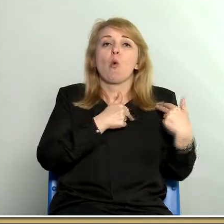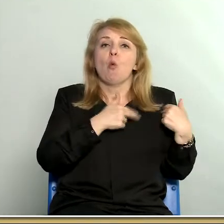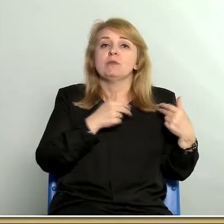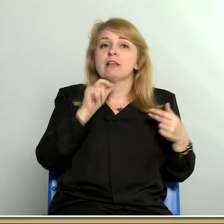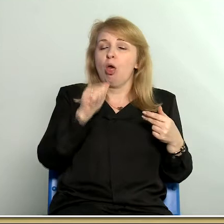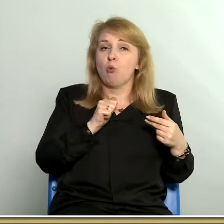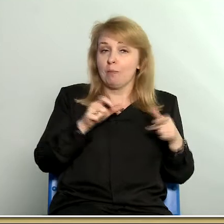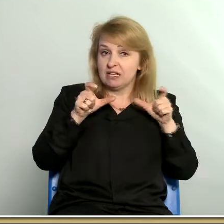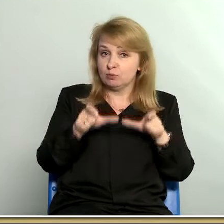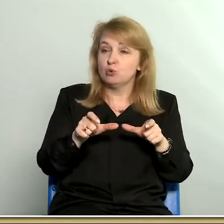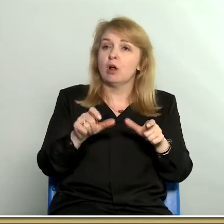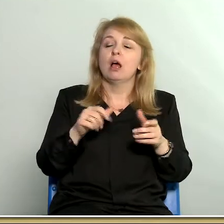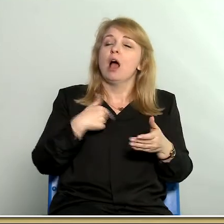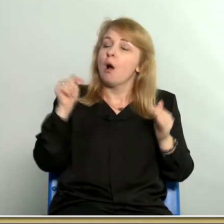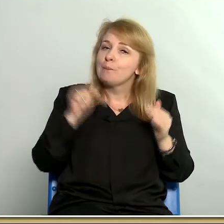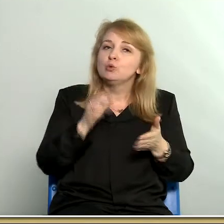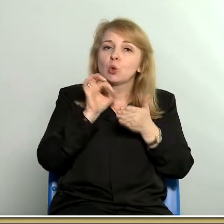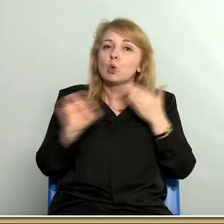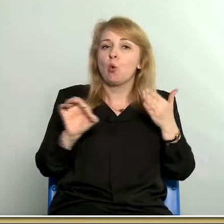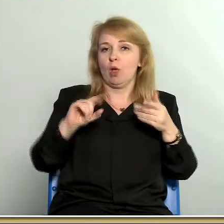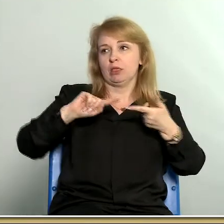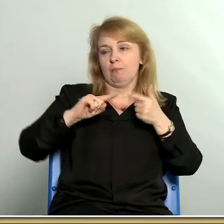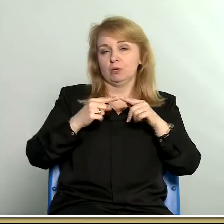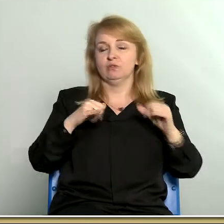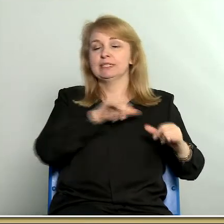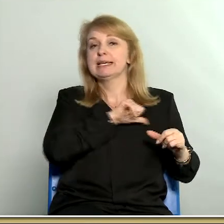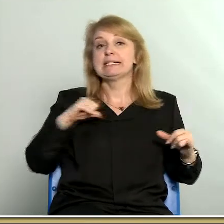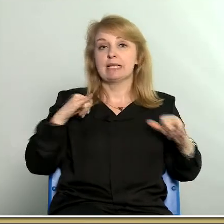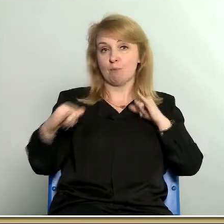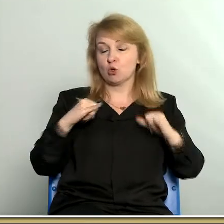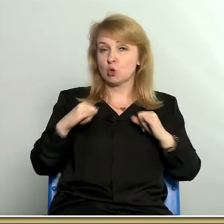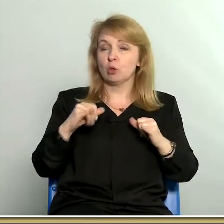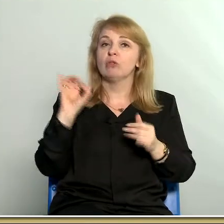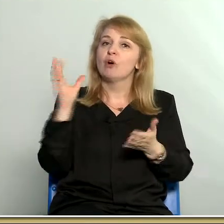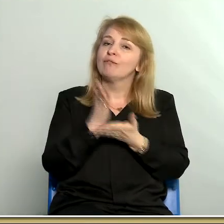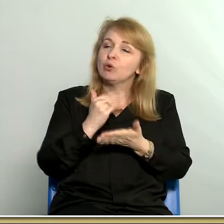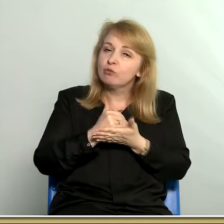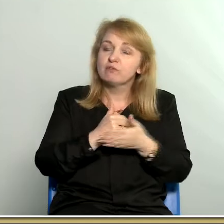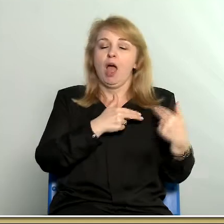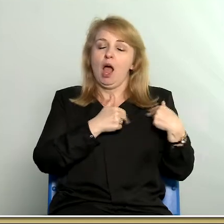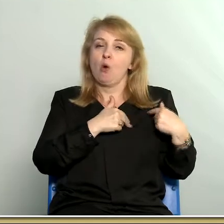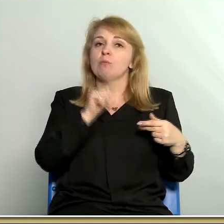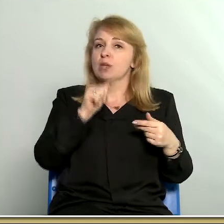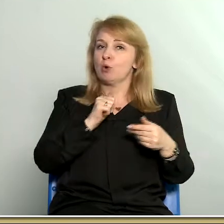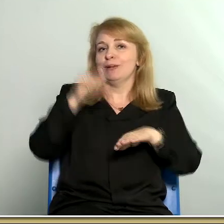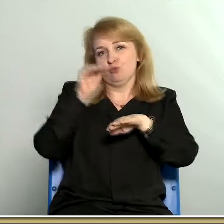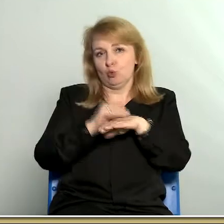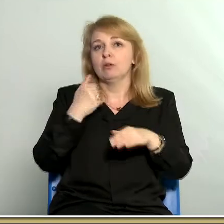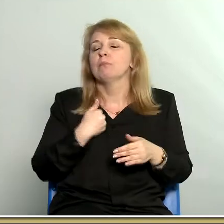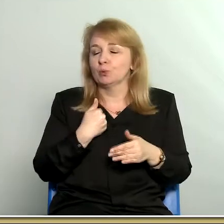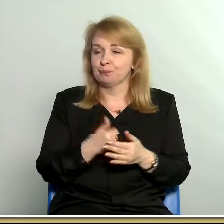chce tego samorząd województwa, a na co Komisja ostatecznie Europejska wyraziła zgodę. Dwa słowa na